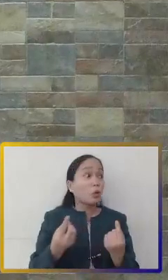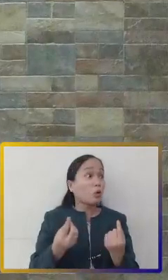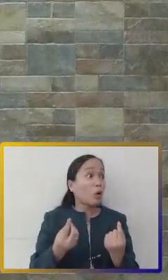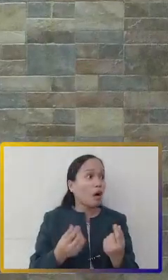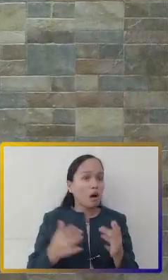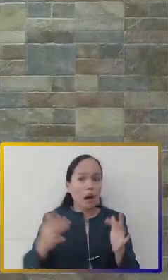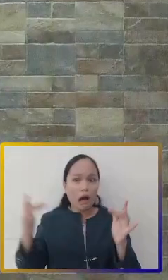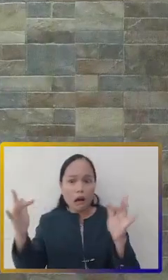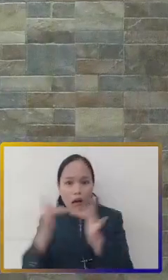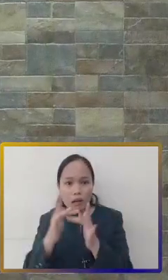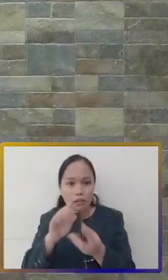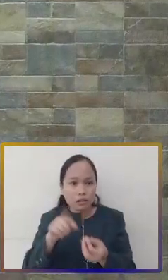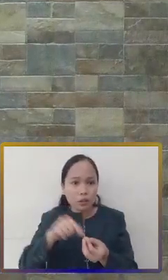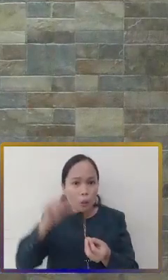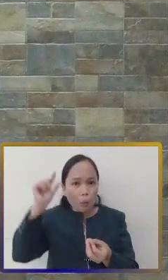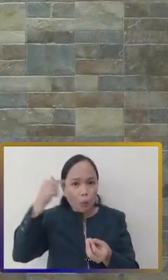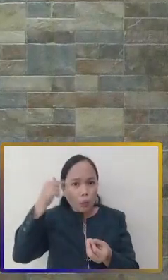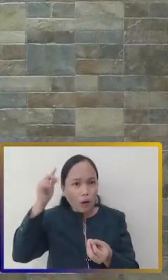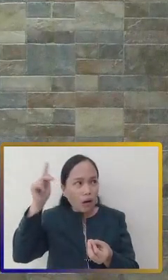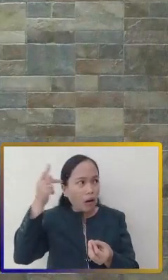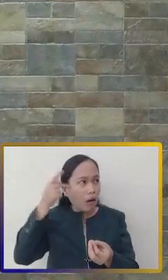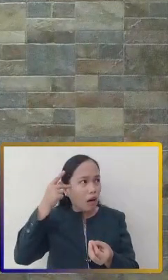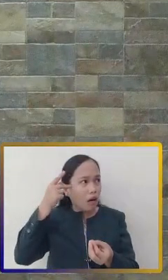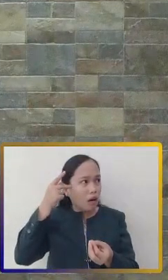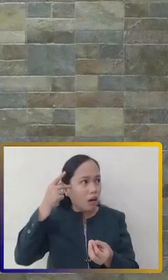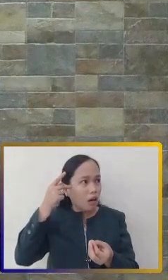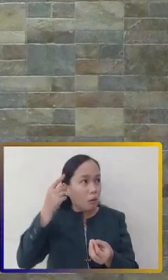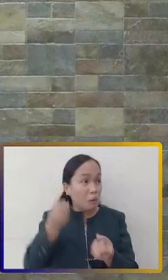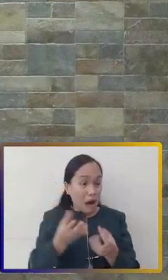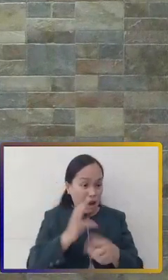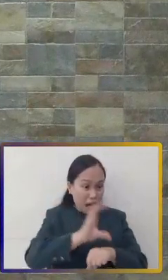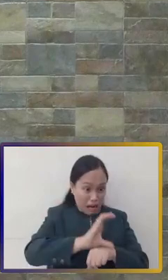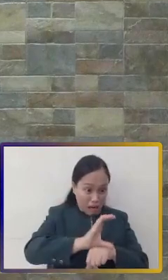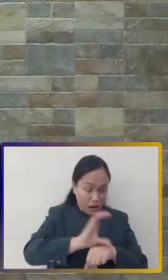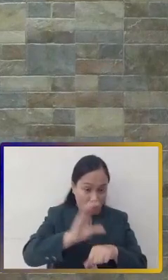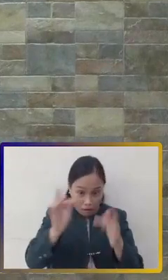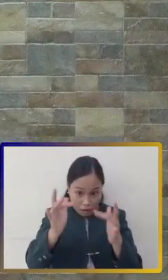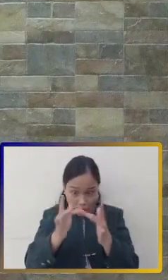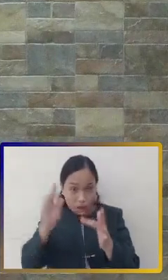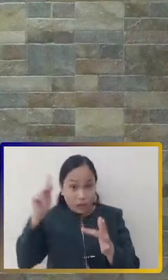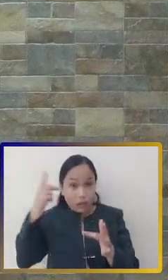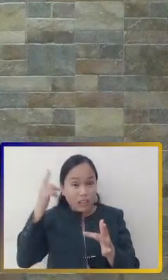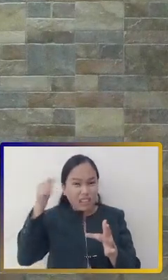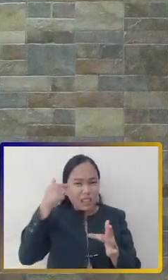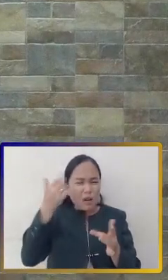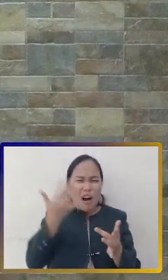sa politics. You see, it seems like they cannot